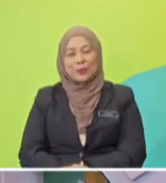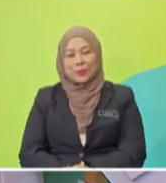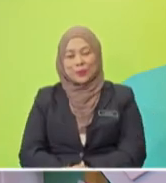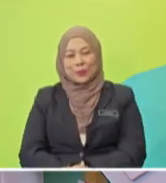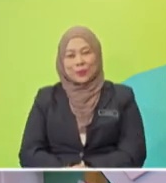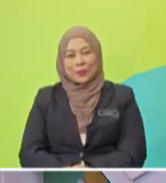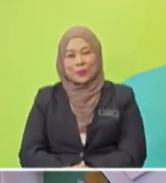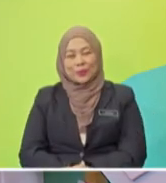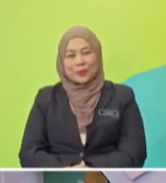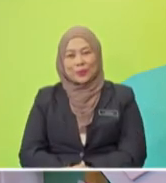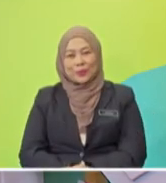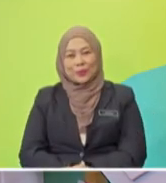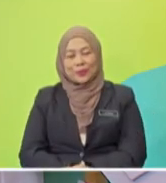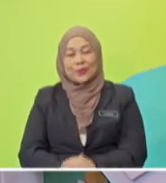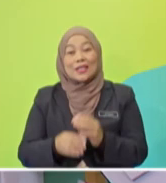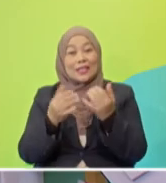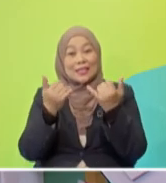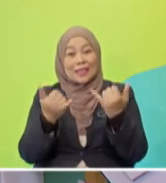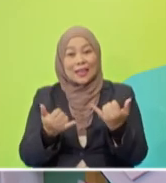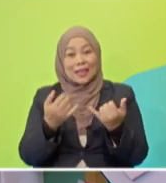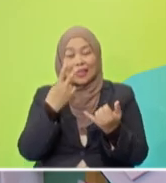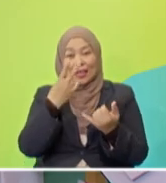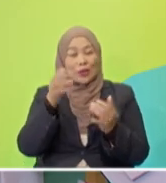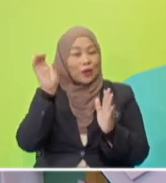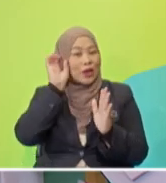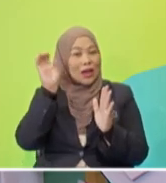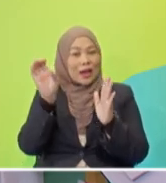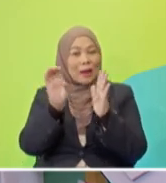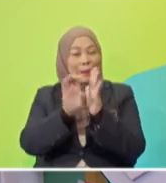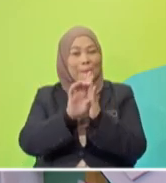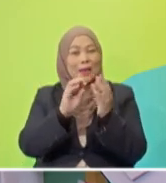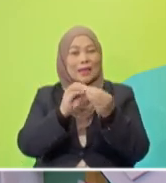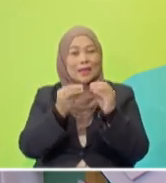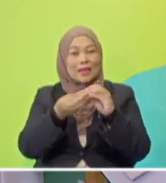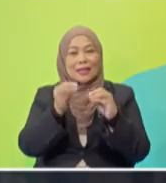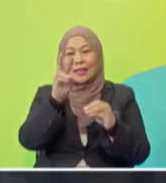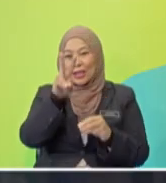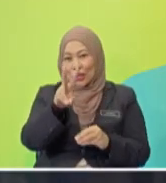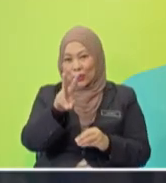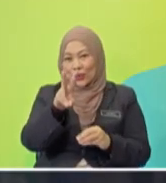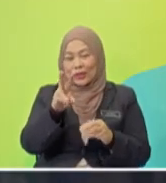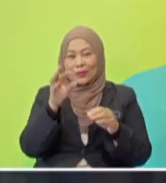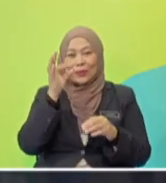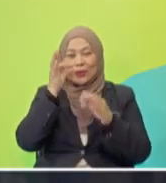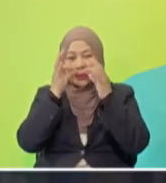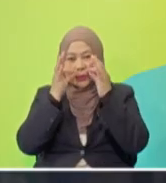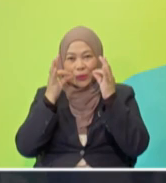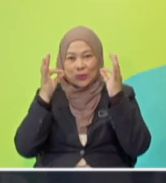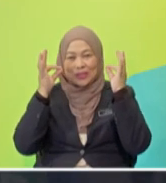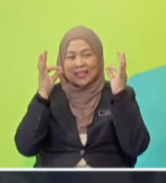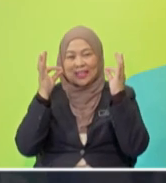kucing kucing nih Taiwan kan Hi One Hi One sudah tentu benda hidup